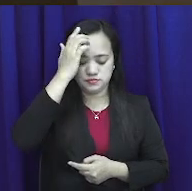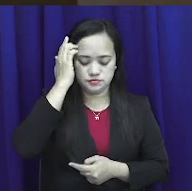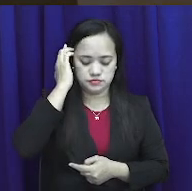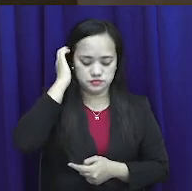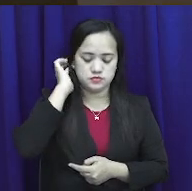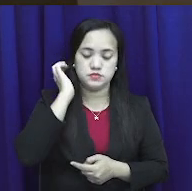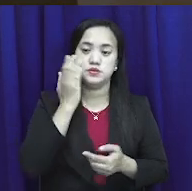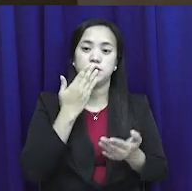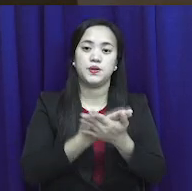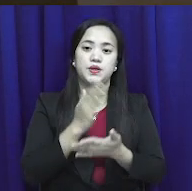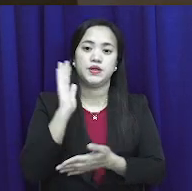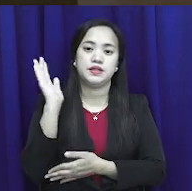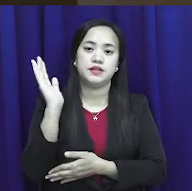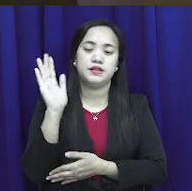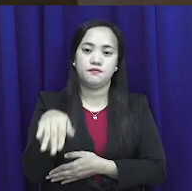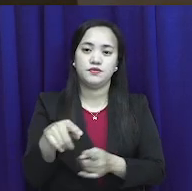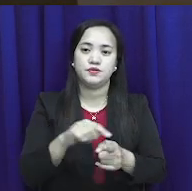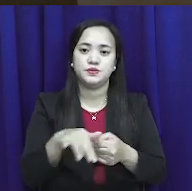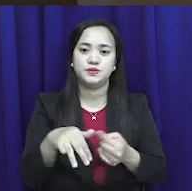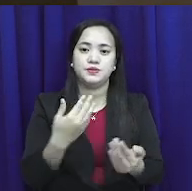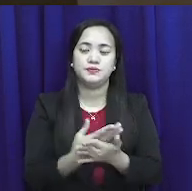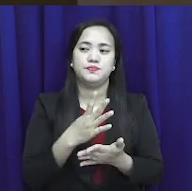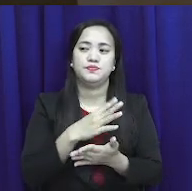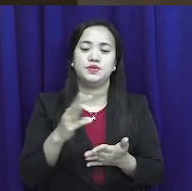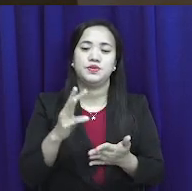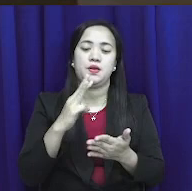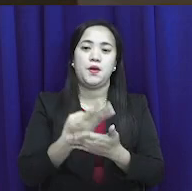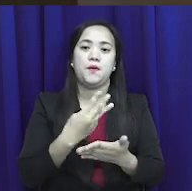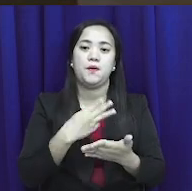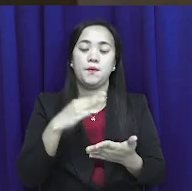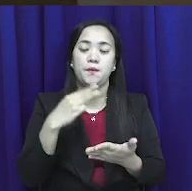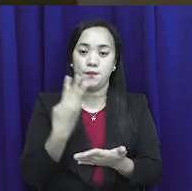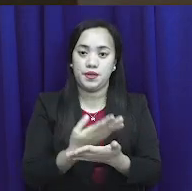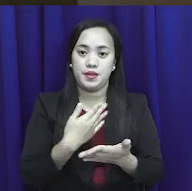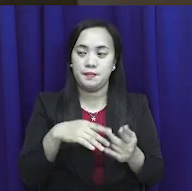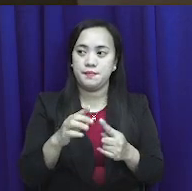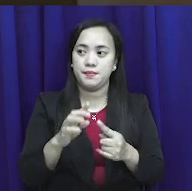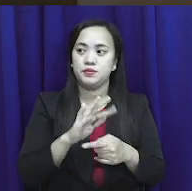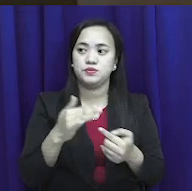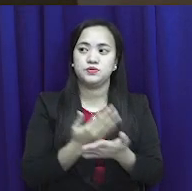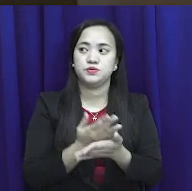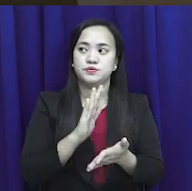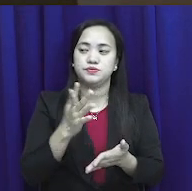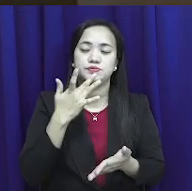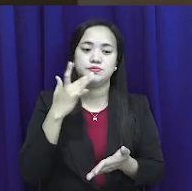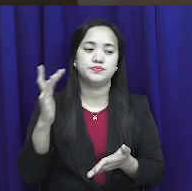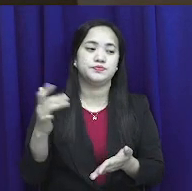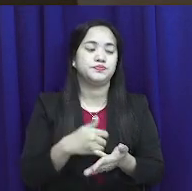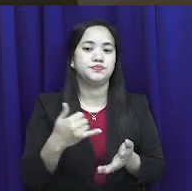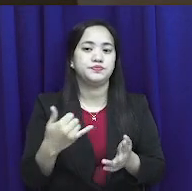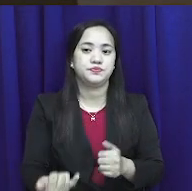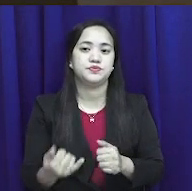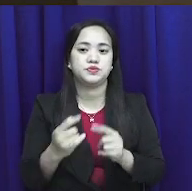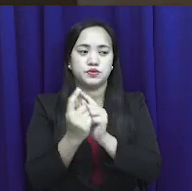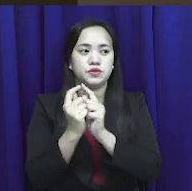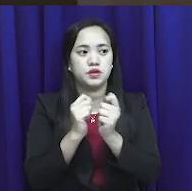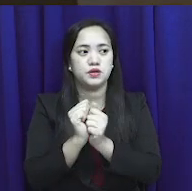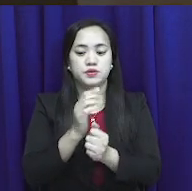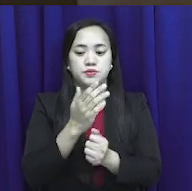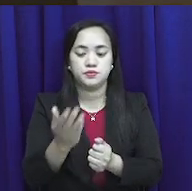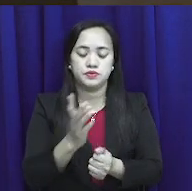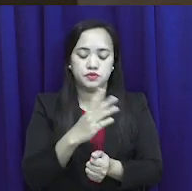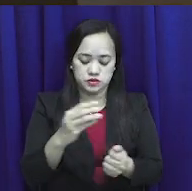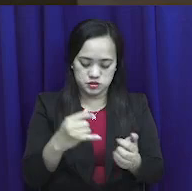afternoon sa inyong lahat and Welcome back to your favorite noontime show ang inyong Kasalo ngayong pananghalian